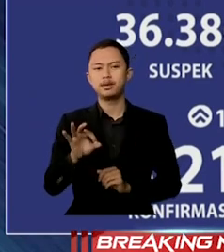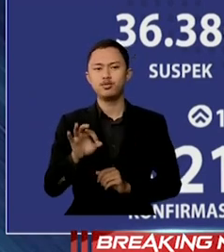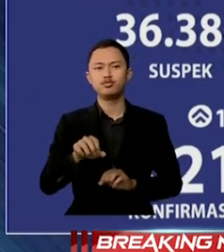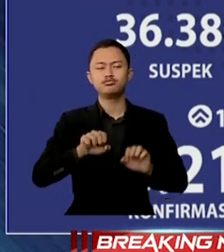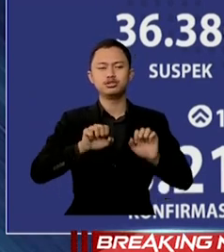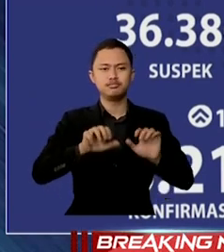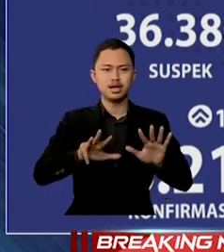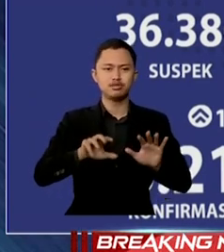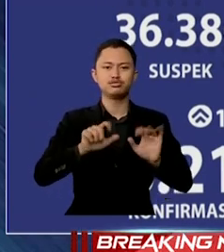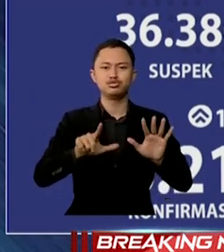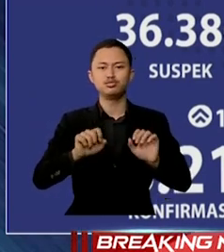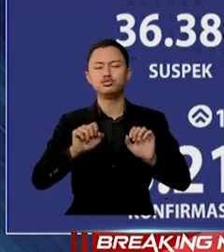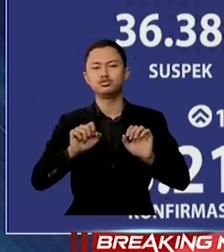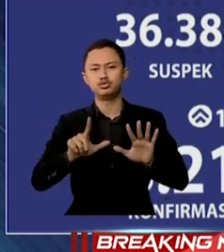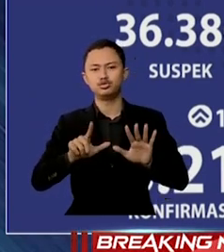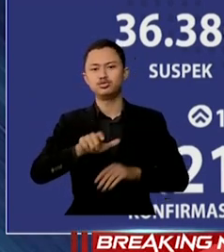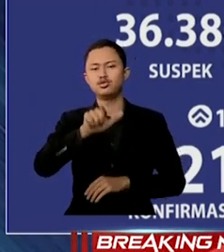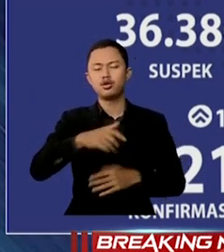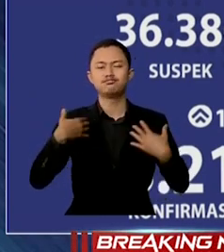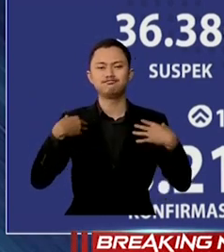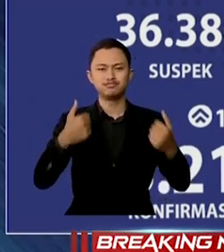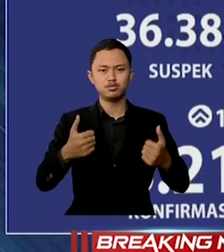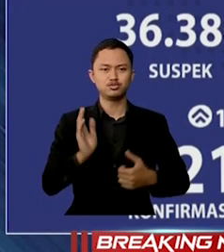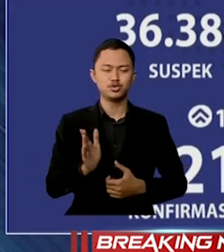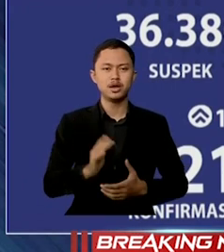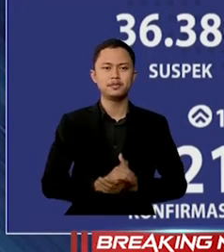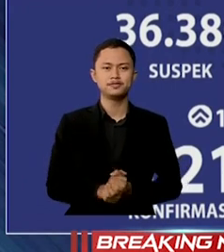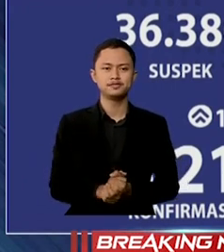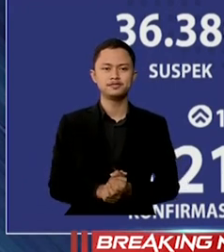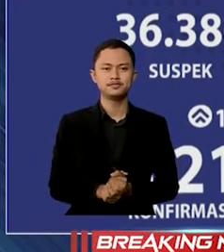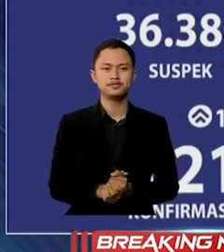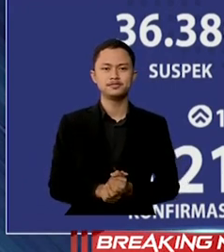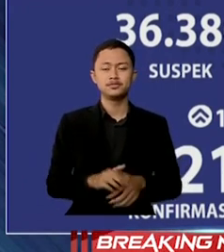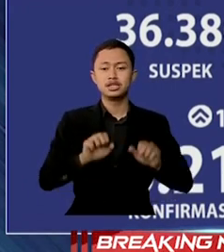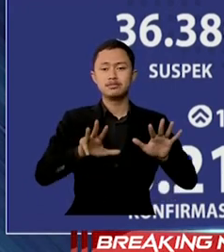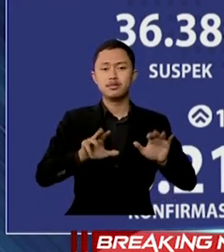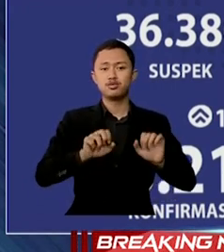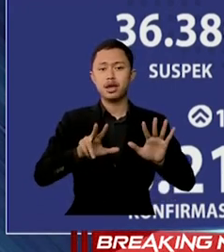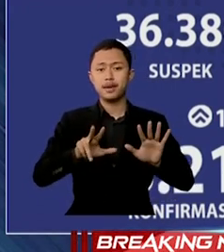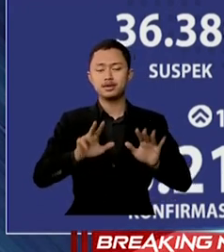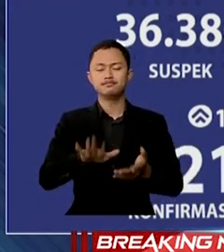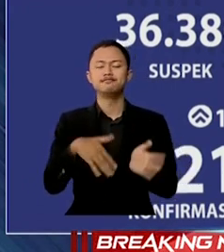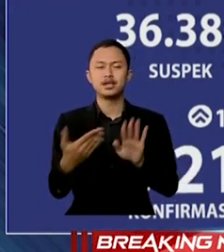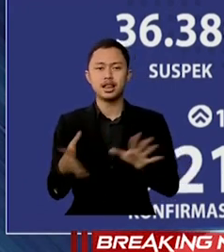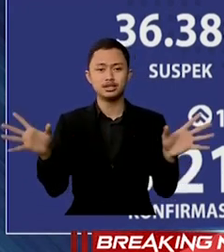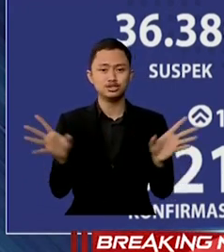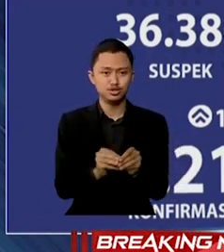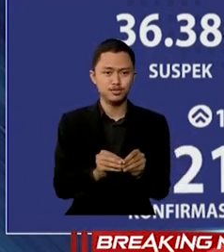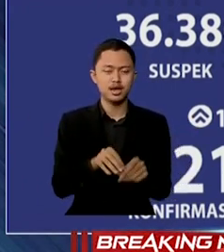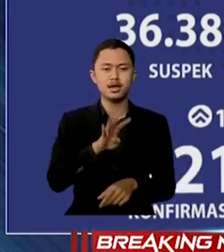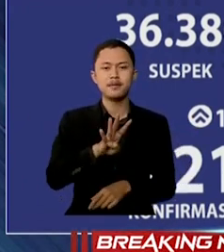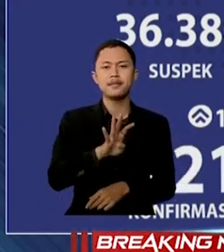46900 77 orang dilaporkan 98 orang meninggal sehingga total